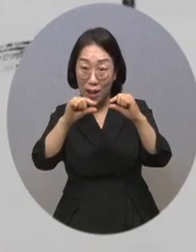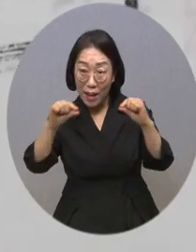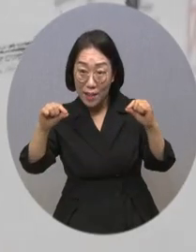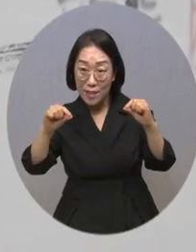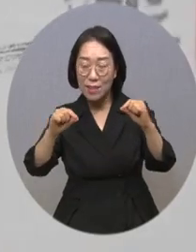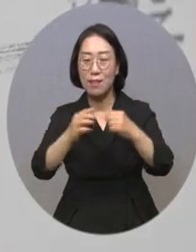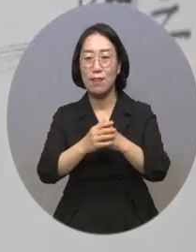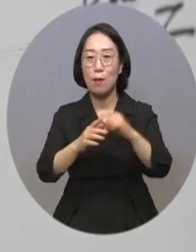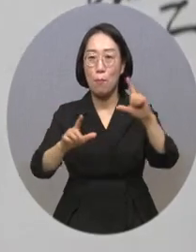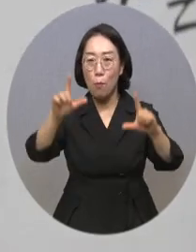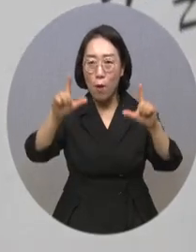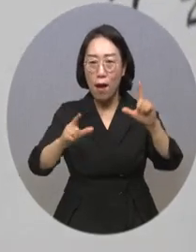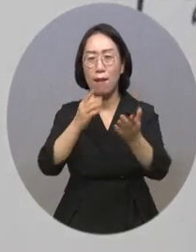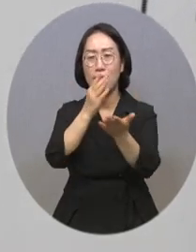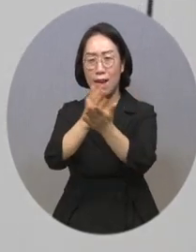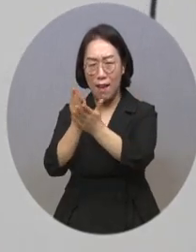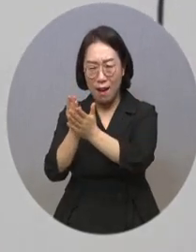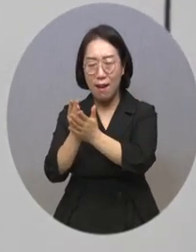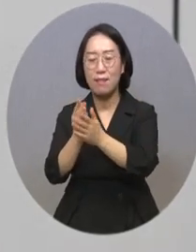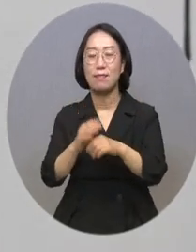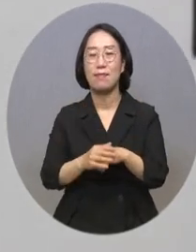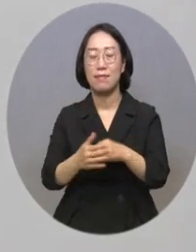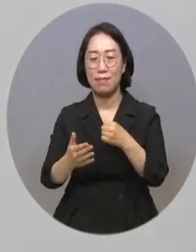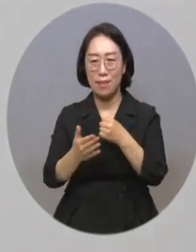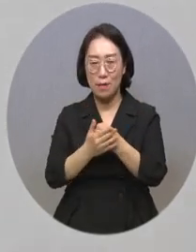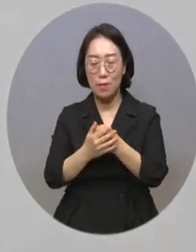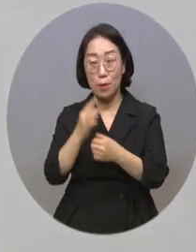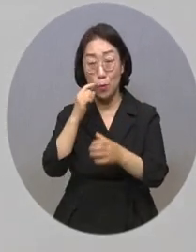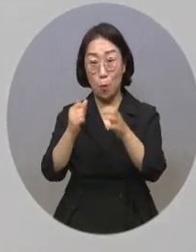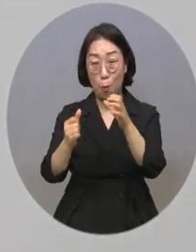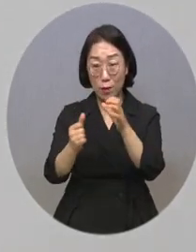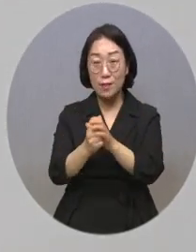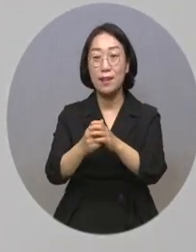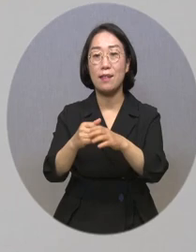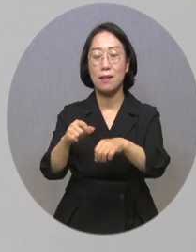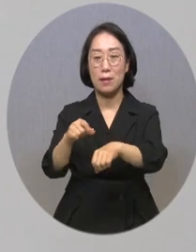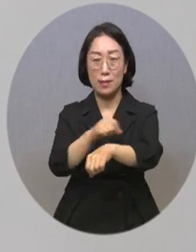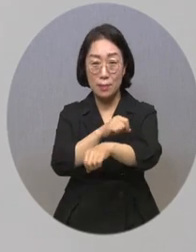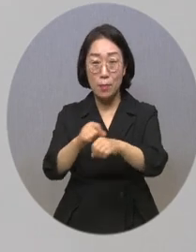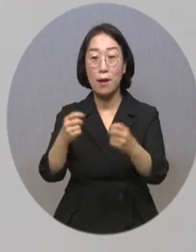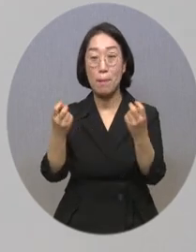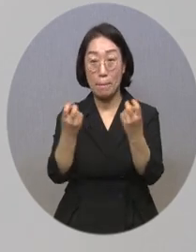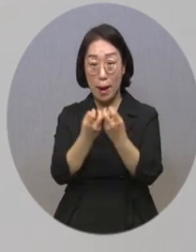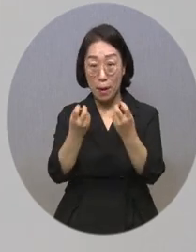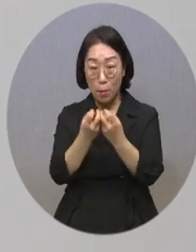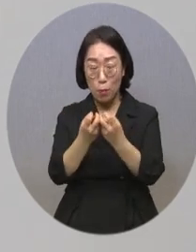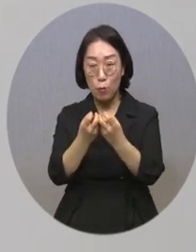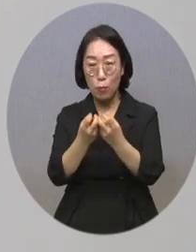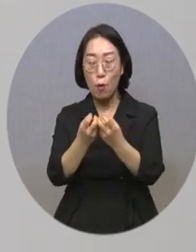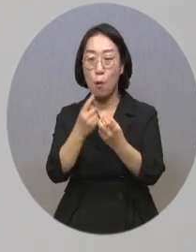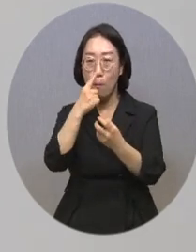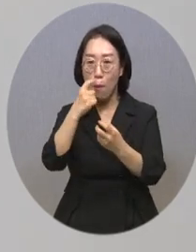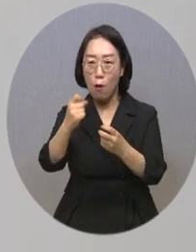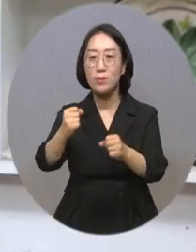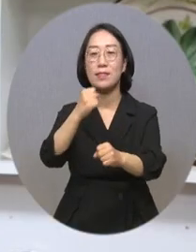획의 굵기에 따라 느낌도 달라 작가 특유의 기법으로 작품에 생명을 불어넣습니다.